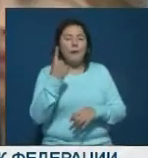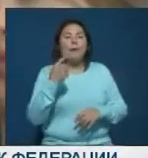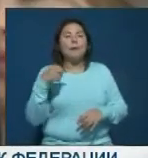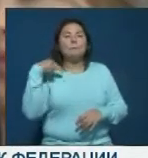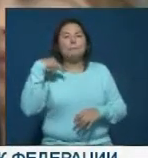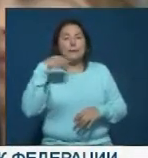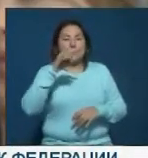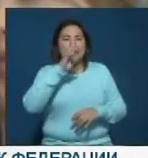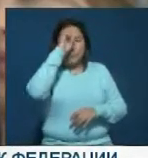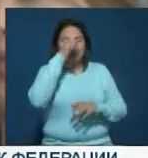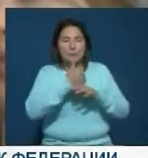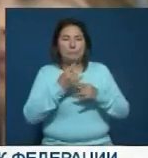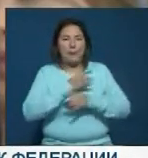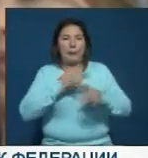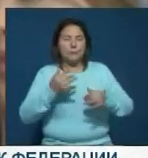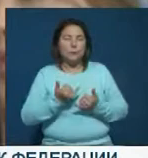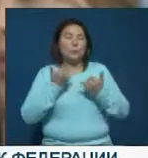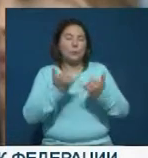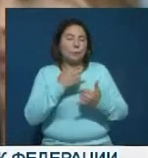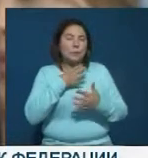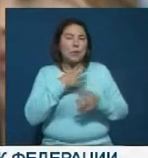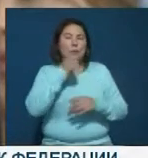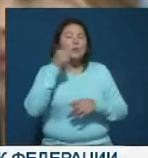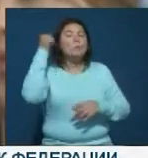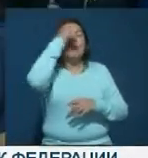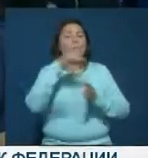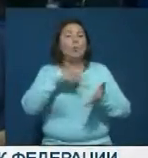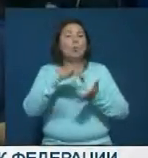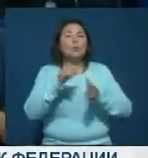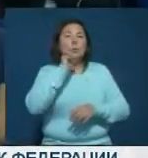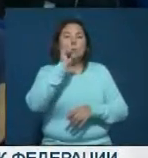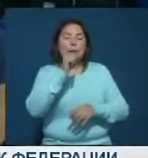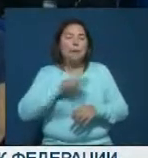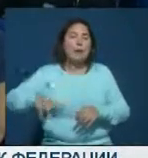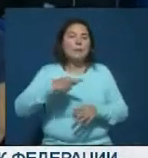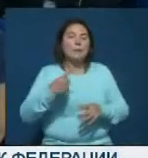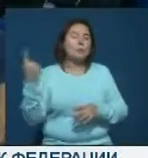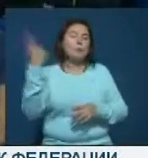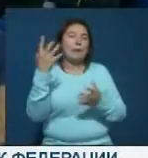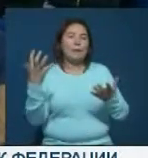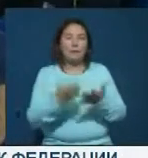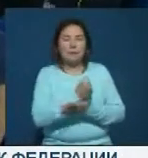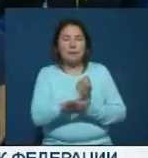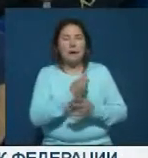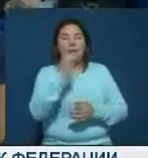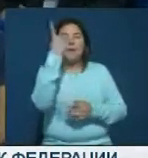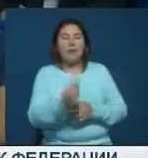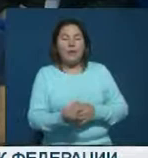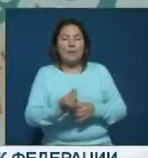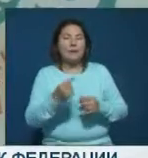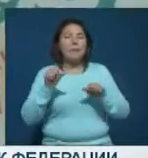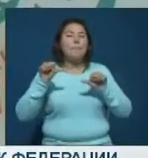Подобное первенство в стране проходит уже во второй раз. В прошлом году в городе Кустанай мангистауцы стали первыми. В течение 2 дней за